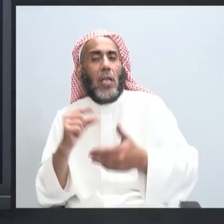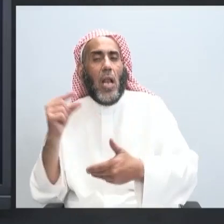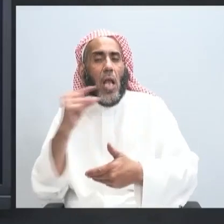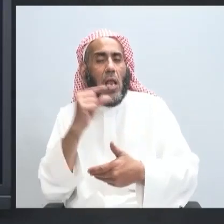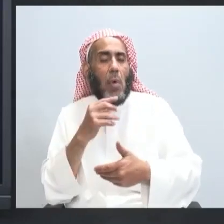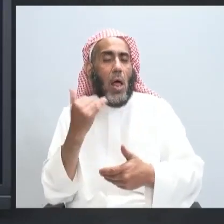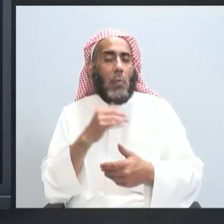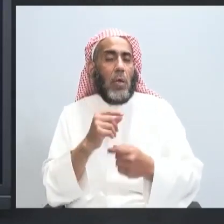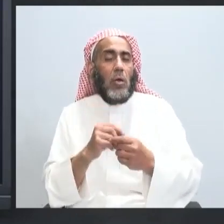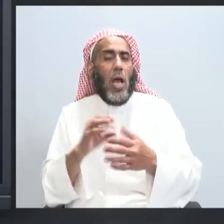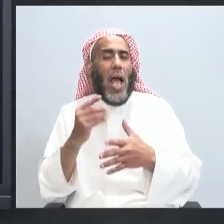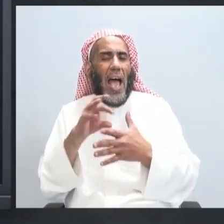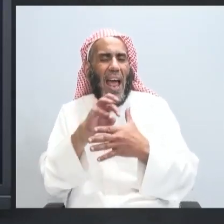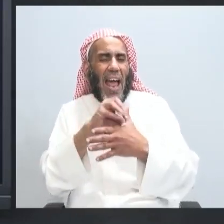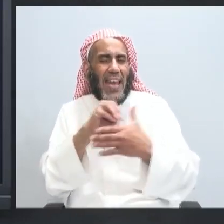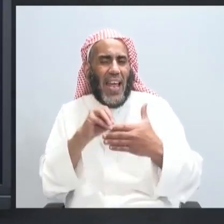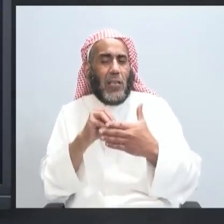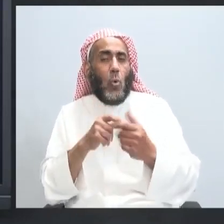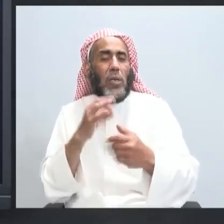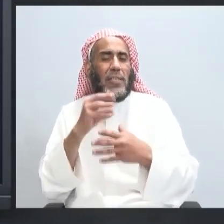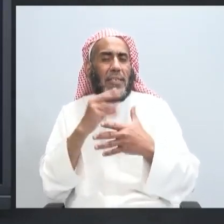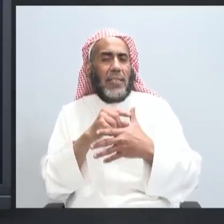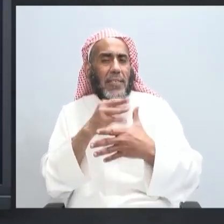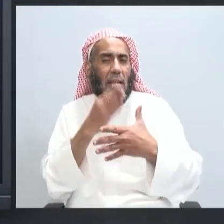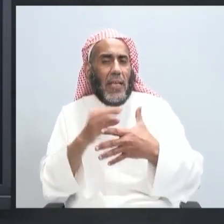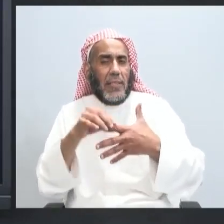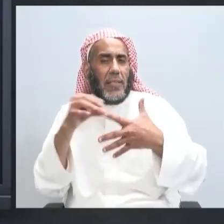خاطئ النحت هو تجزئه الكلمه